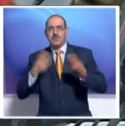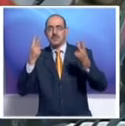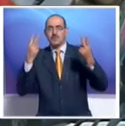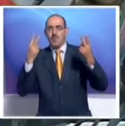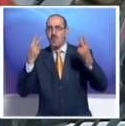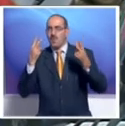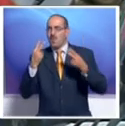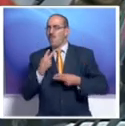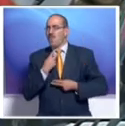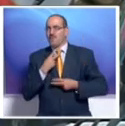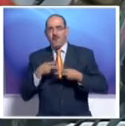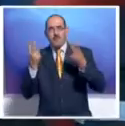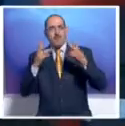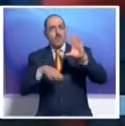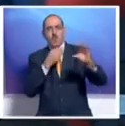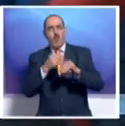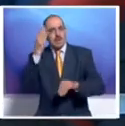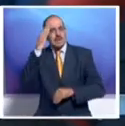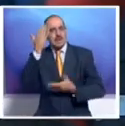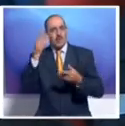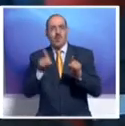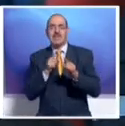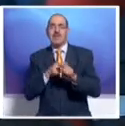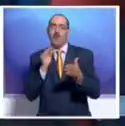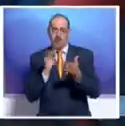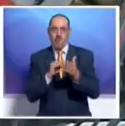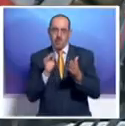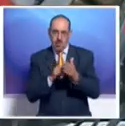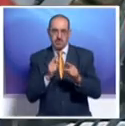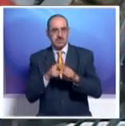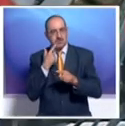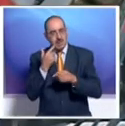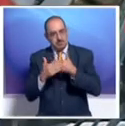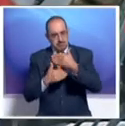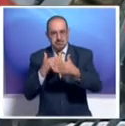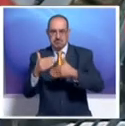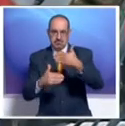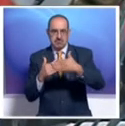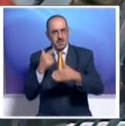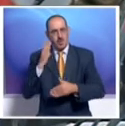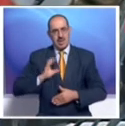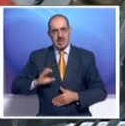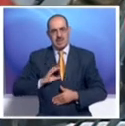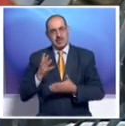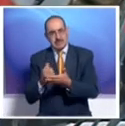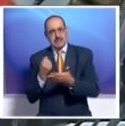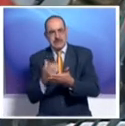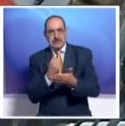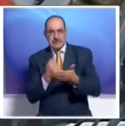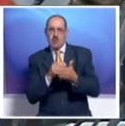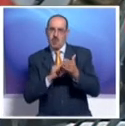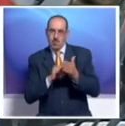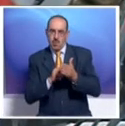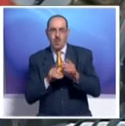بكل تأكيد خطوات أخرى حتى تحقيق كل الأهداف المنشودة، وهذا